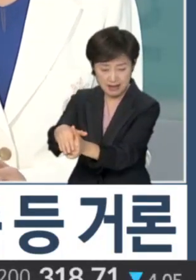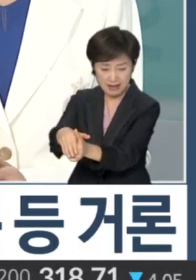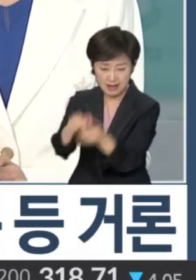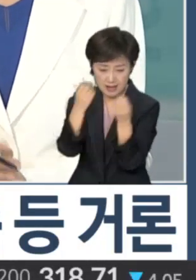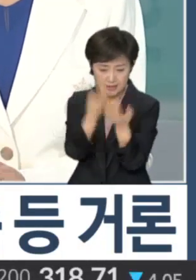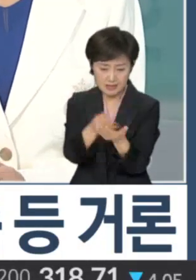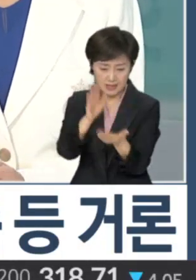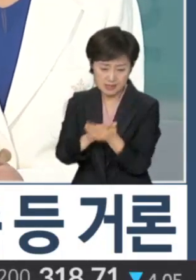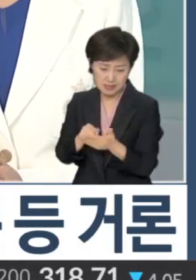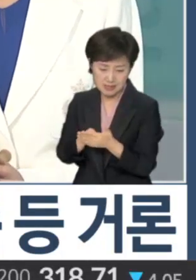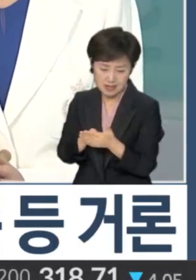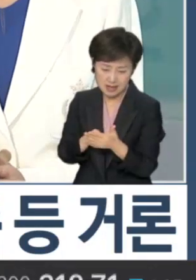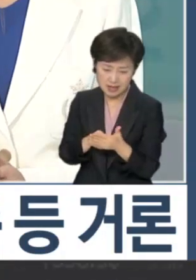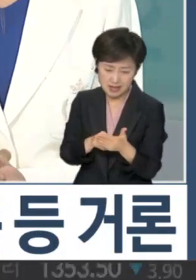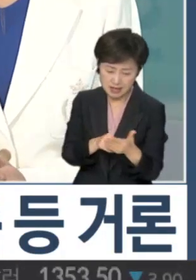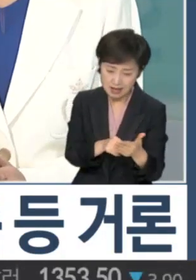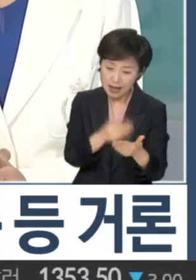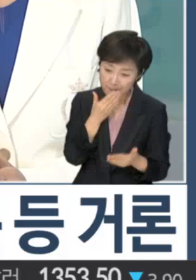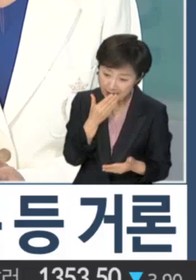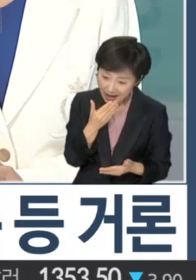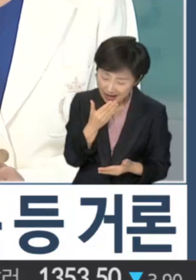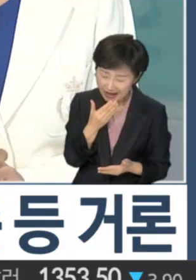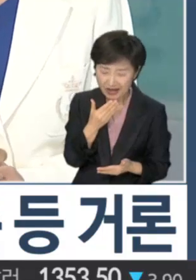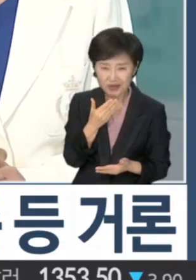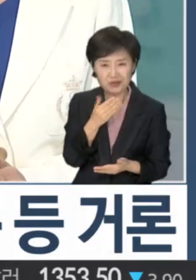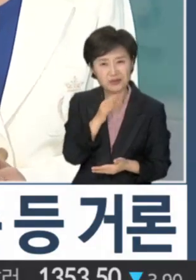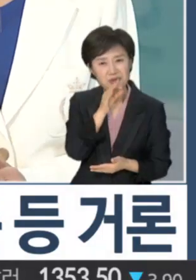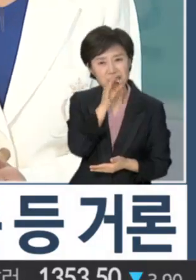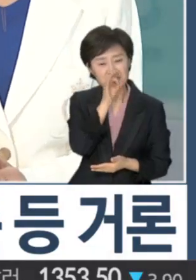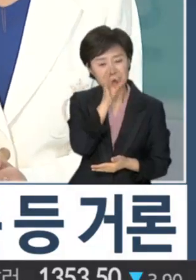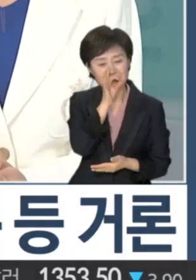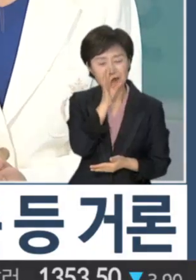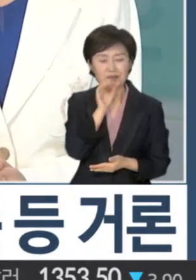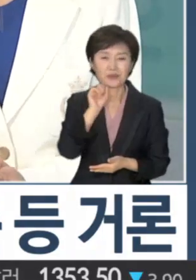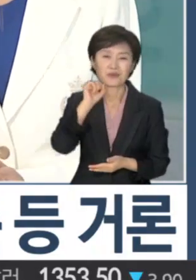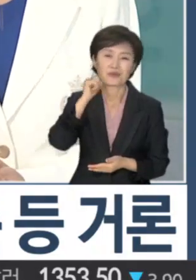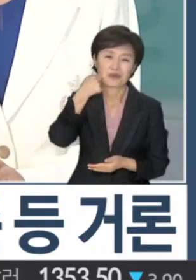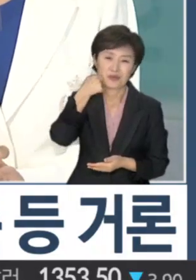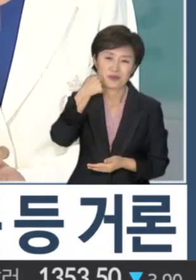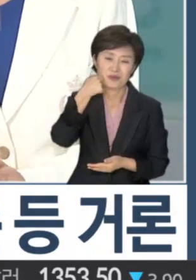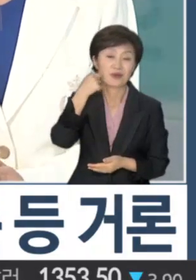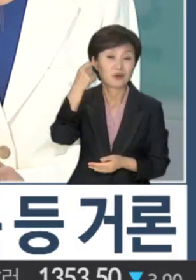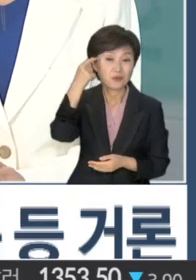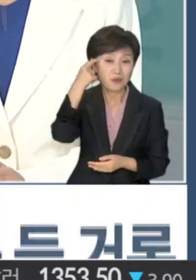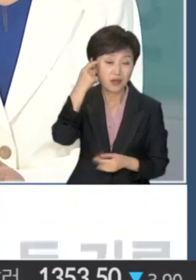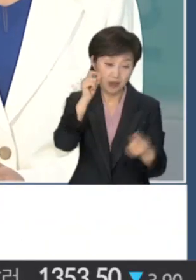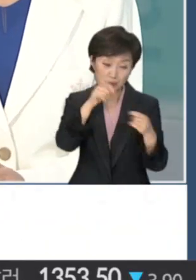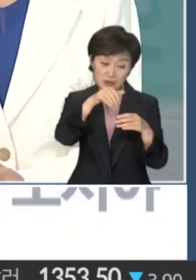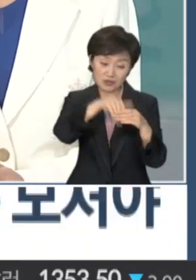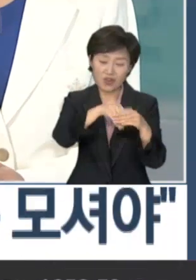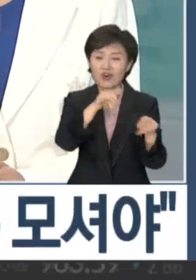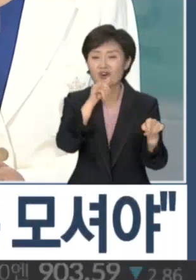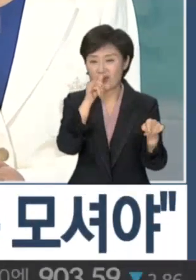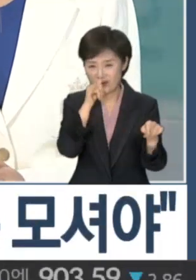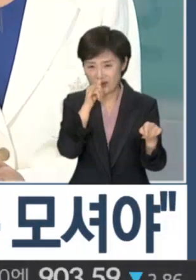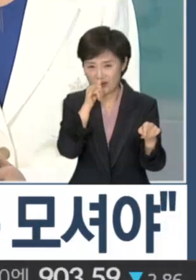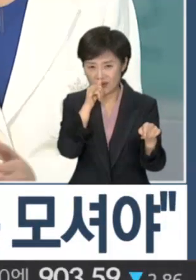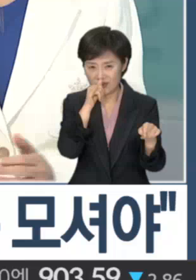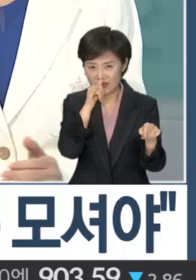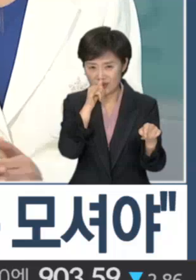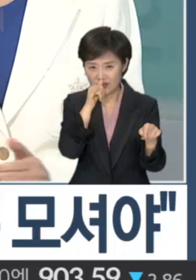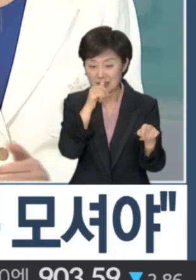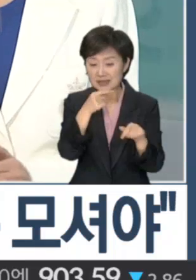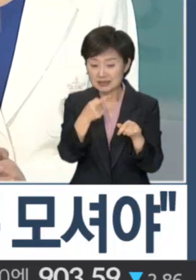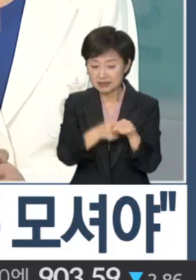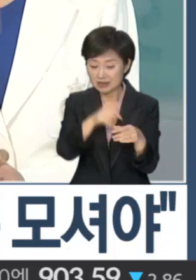과정들을 성공으로 이끌기가 참 쉽지가 않습니다. 특히 이제 총선을 앞두고 있기 때문에 더더군다나 여러